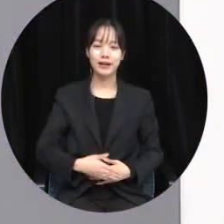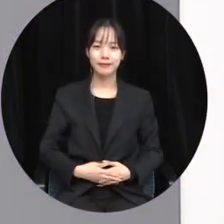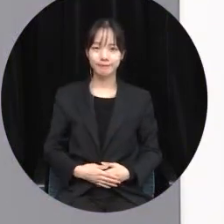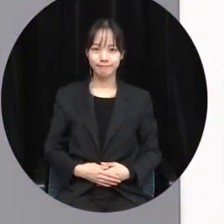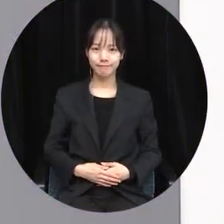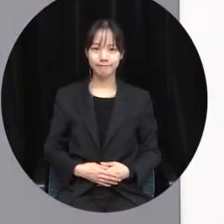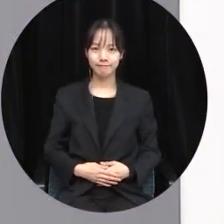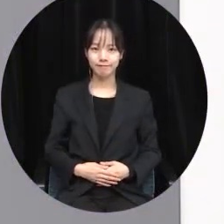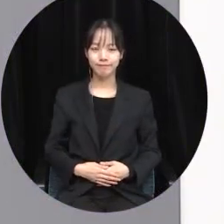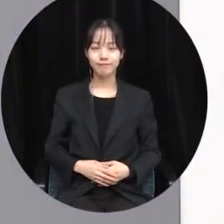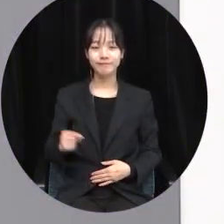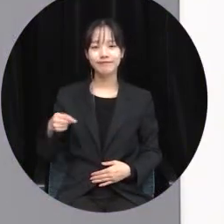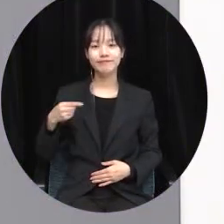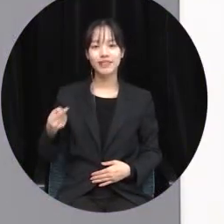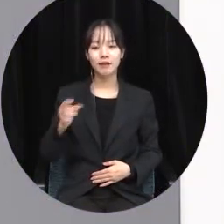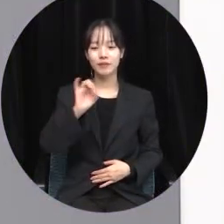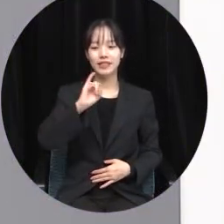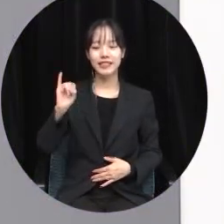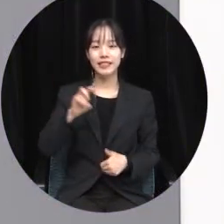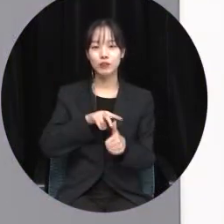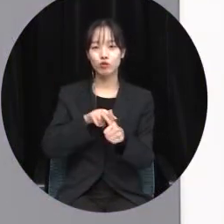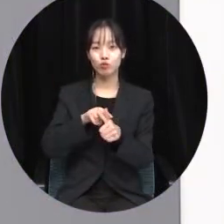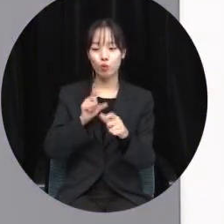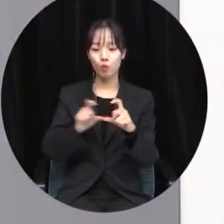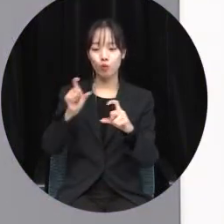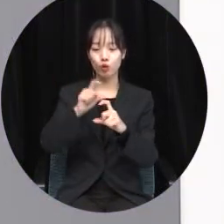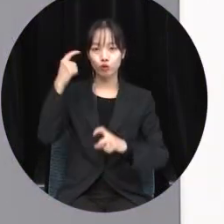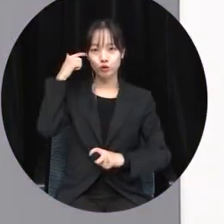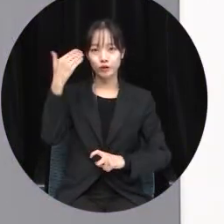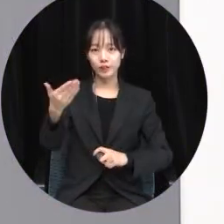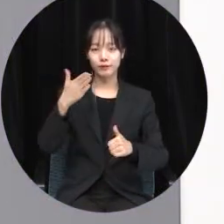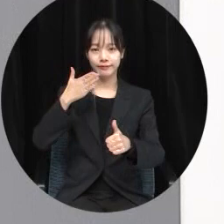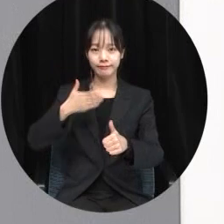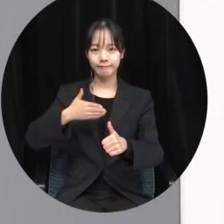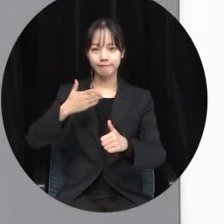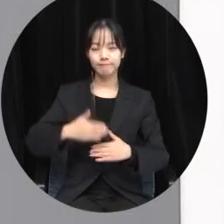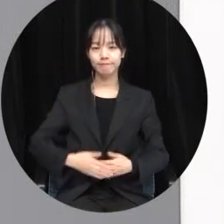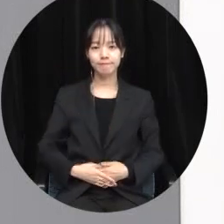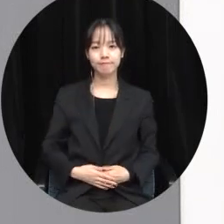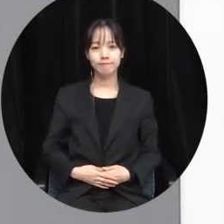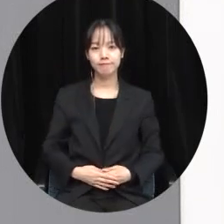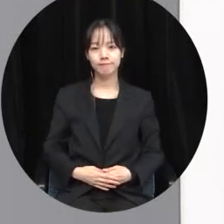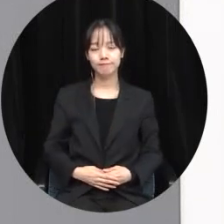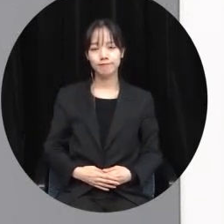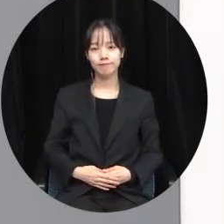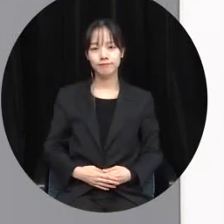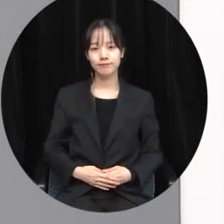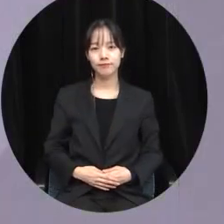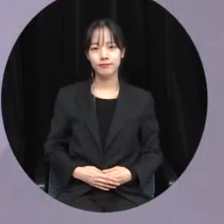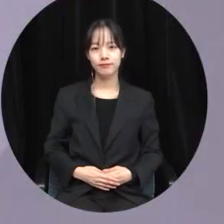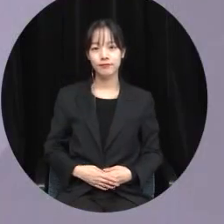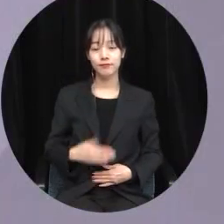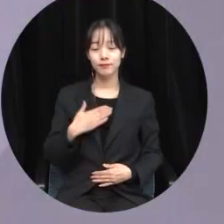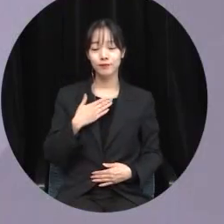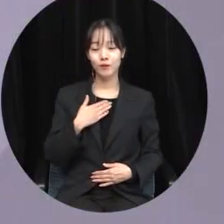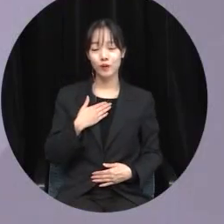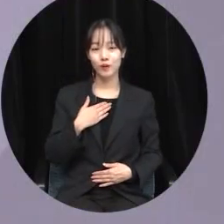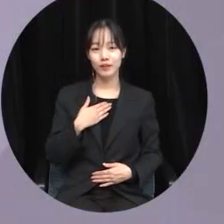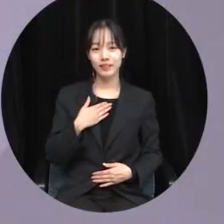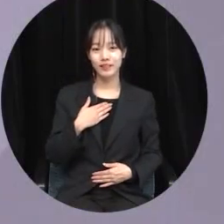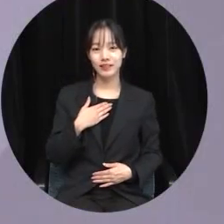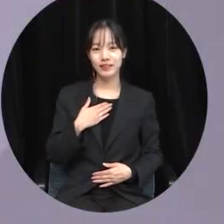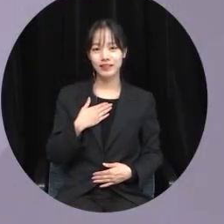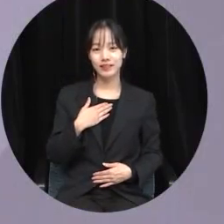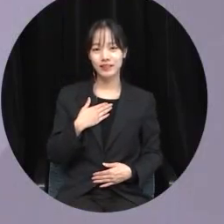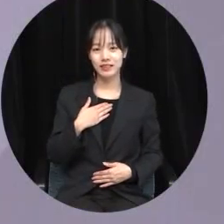네. 이어서 이용선 후보 보충 질문해 주시기 바랍니다. 저는 그 양극화 문제를 주로 이제